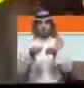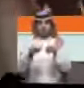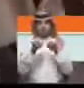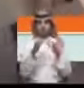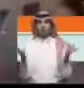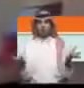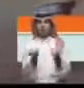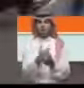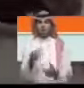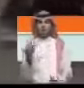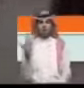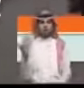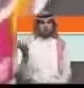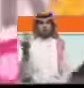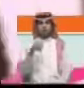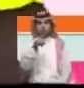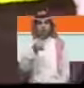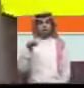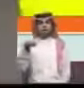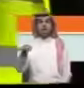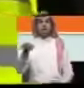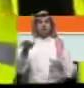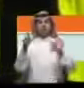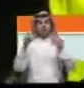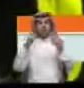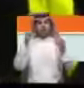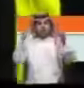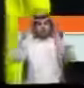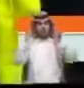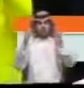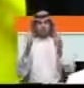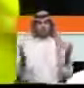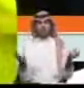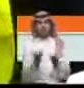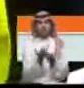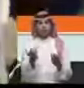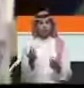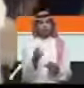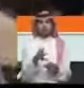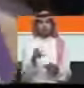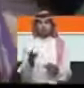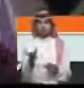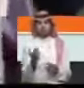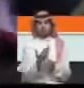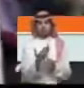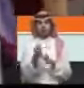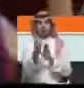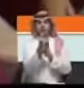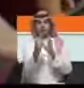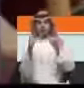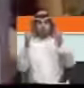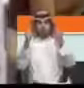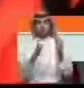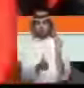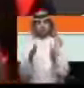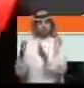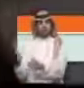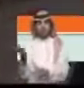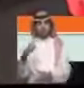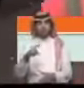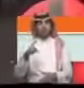بنحو 5 إلى 10 آلاف متظاهر بحسب التقديرات الأولية للمنظمين. ومن المقرر